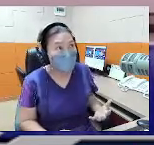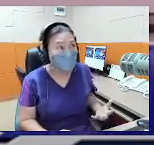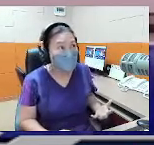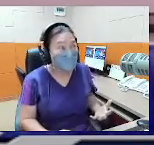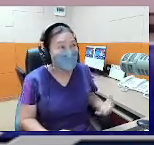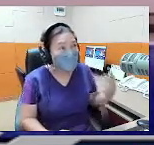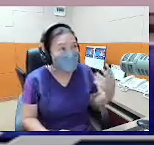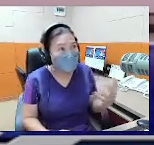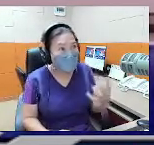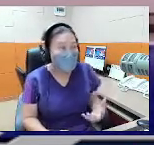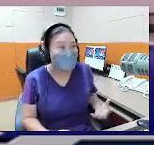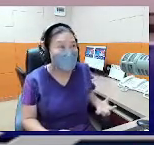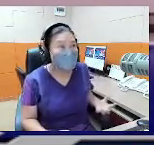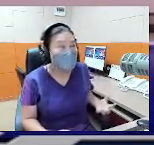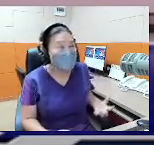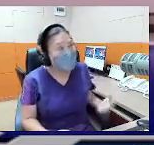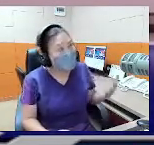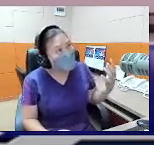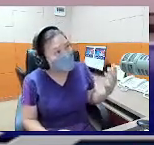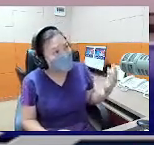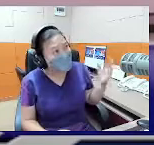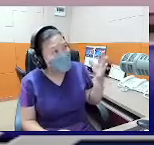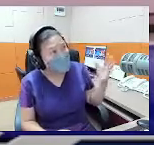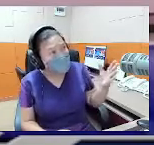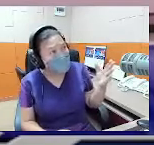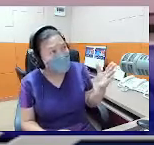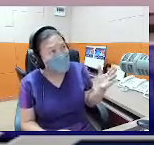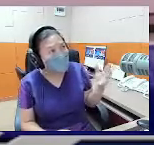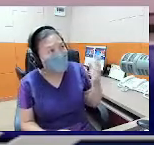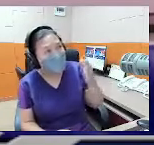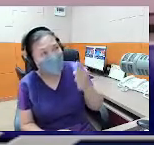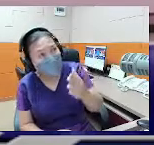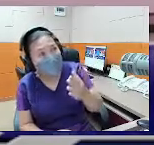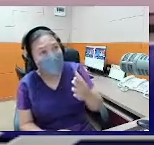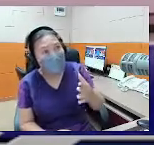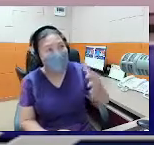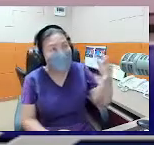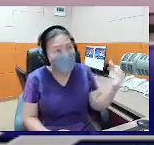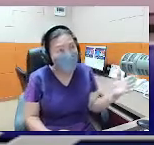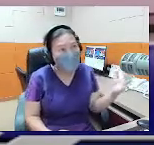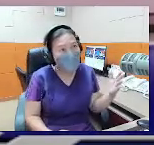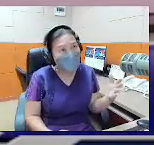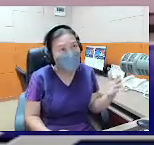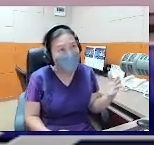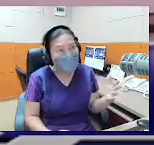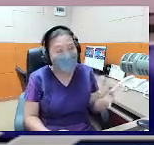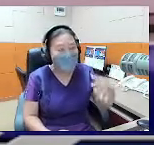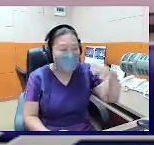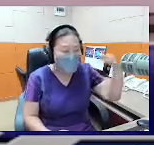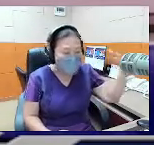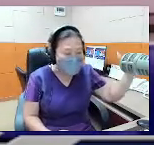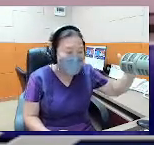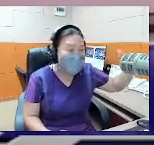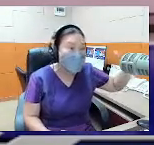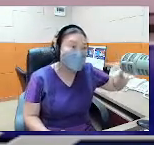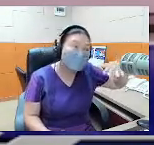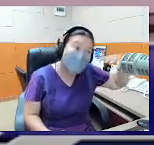นในหลักสูตรนี้ธุรกิจอาหารฮาลาลเราเรียนเจาะจงไปเฉพาะเรื่องของการทำอาหารหรือการประกอบธุรกิจหรือเปล่าศ